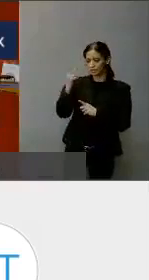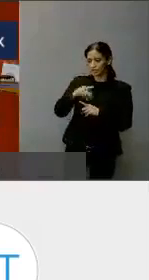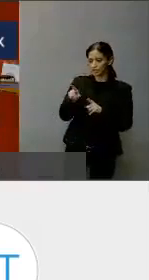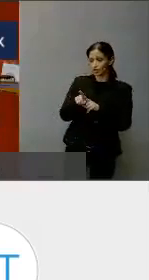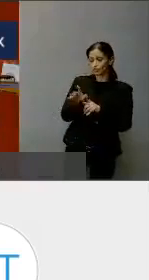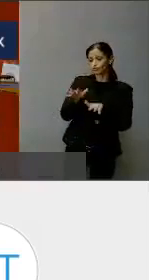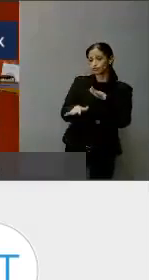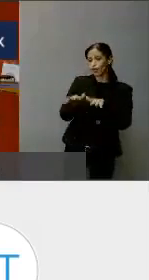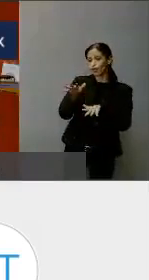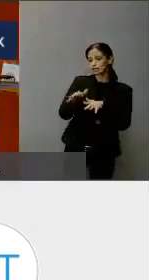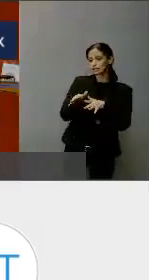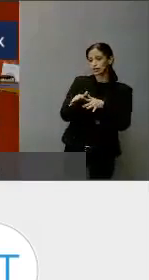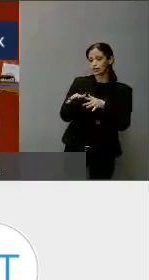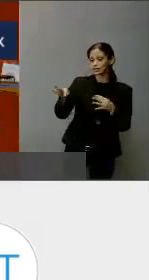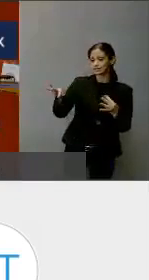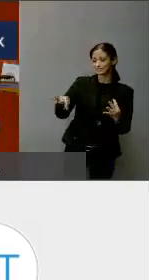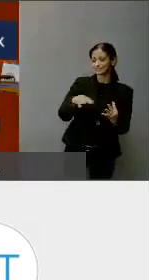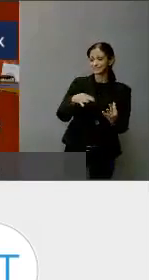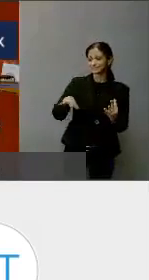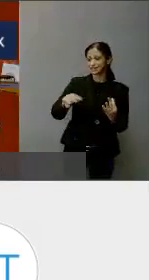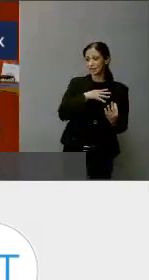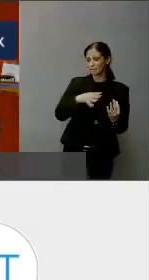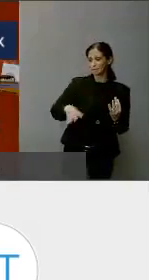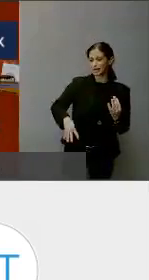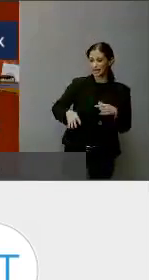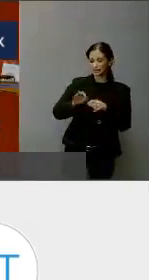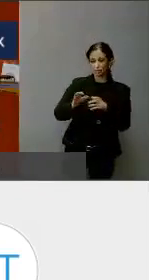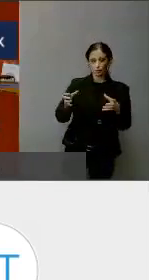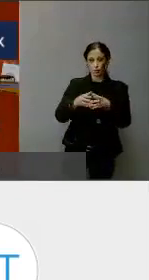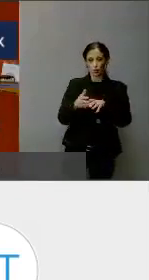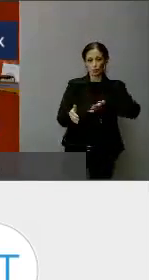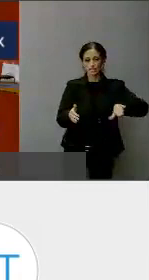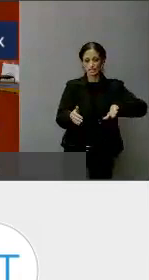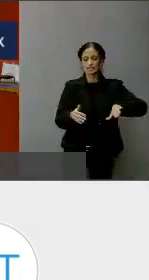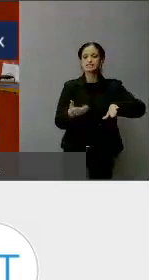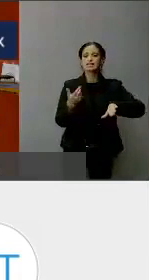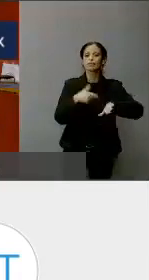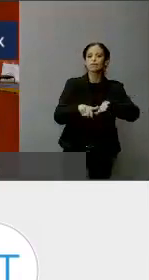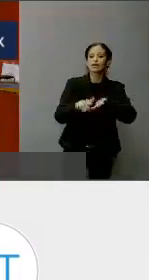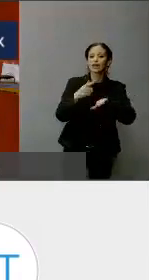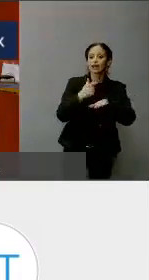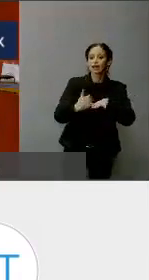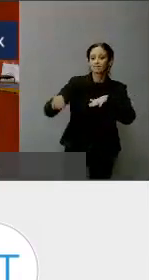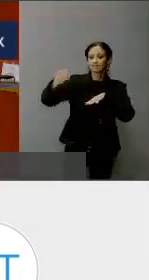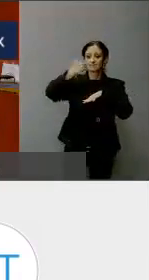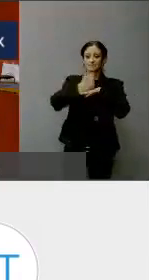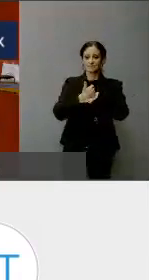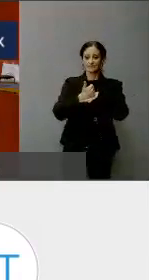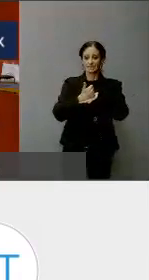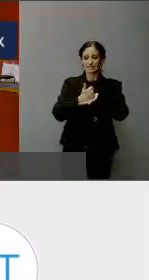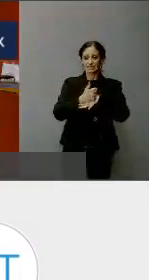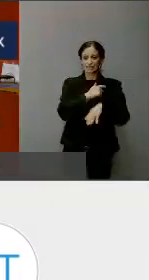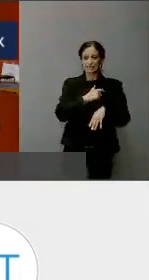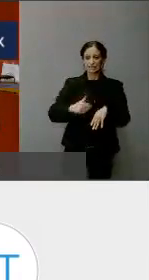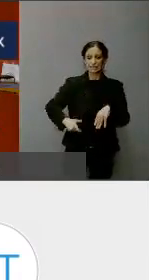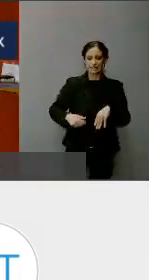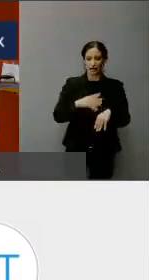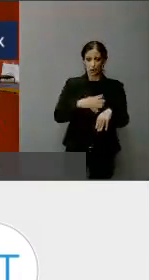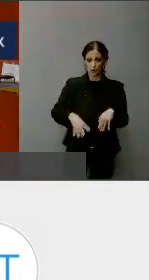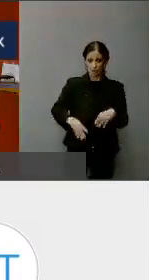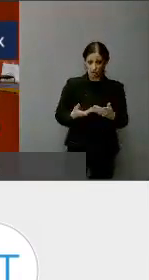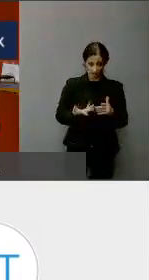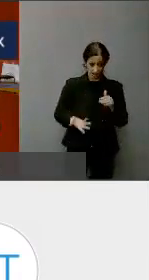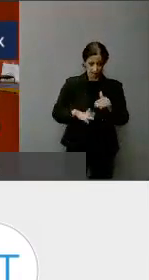sinistra in questa città visto che ha messo sullo scranno più alto di questo comune un sindaco marchese e non mi risulta che